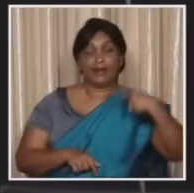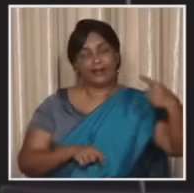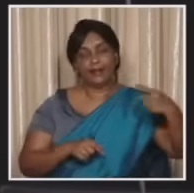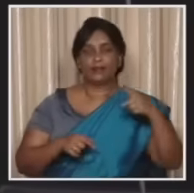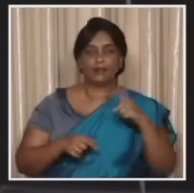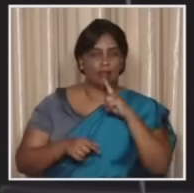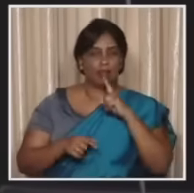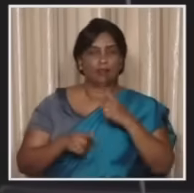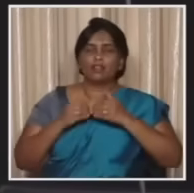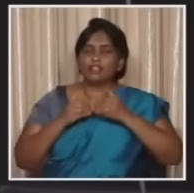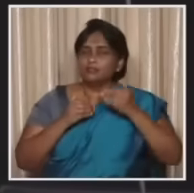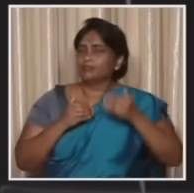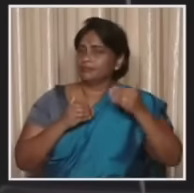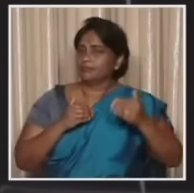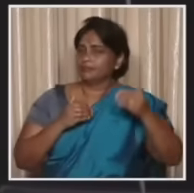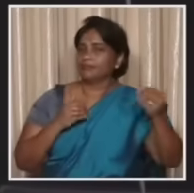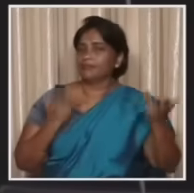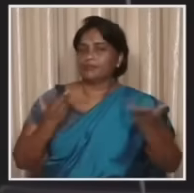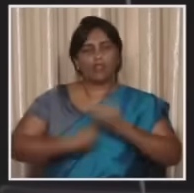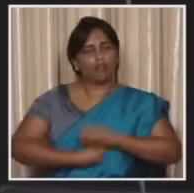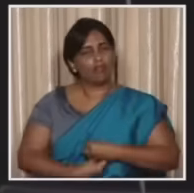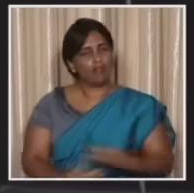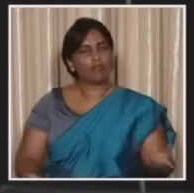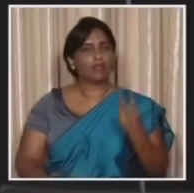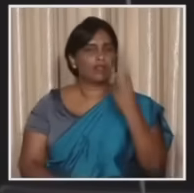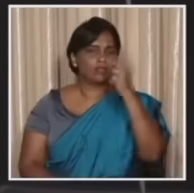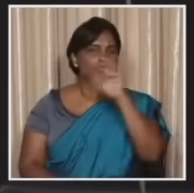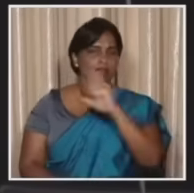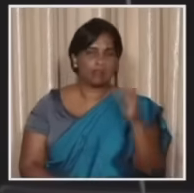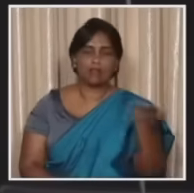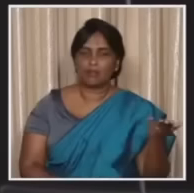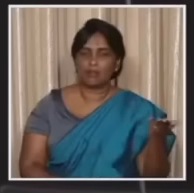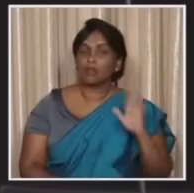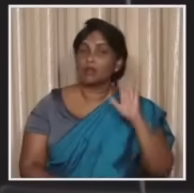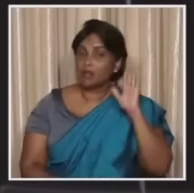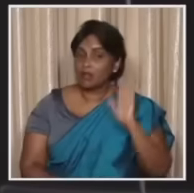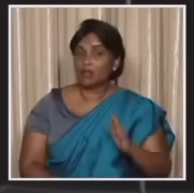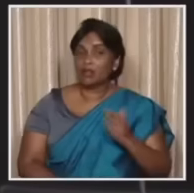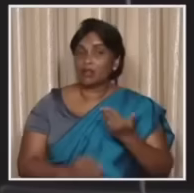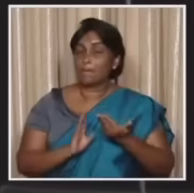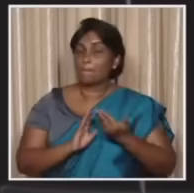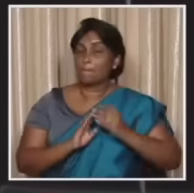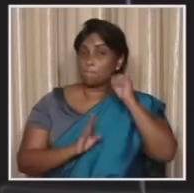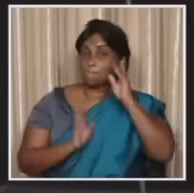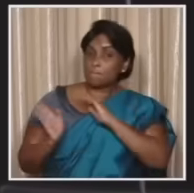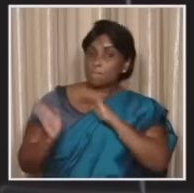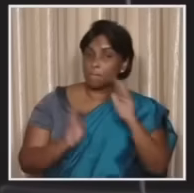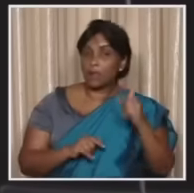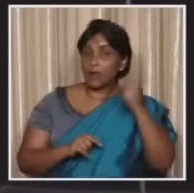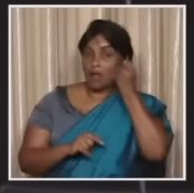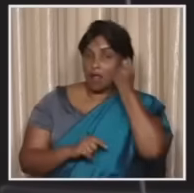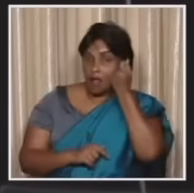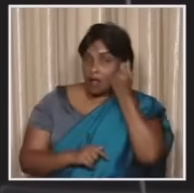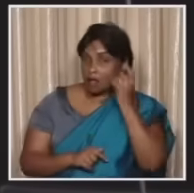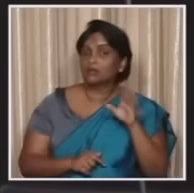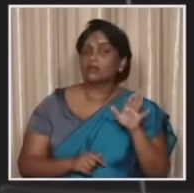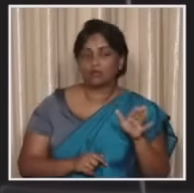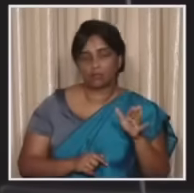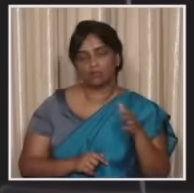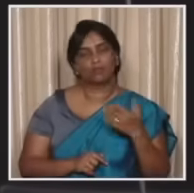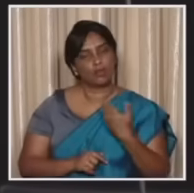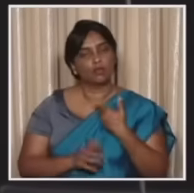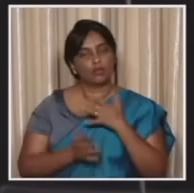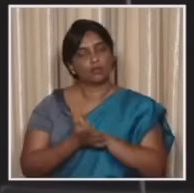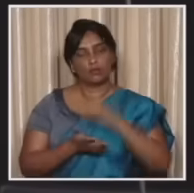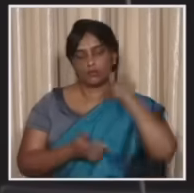කියලා. අද අද හිටියා. ඒකනේ කෙලවුනේ 2019 දී. හැබැයි පසුවලා හරි එතුමාට අදහසක් පහළ වීම පිළිබඳව